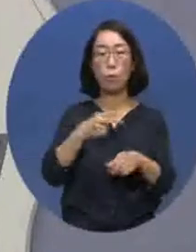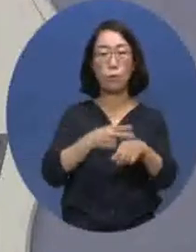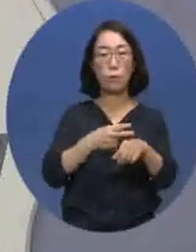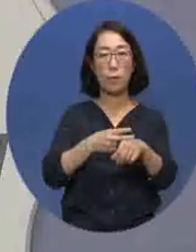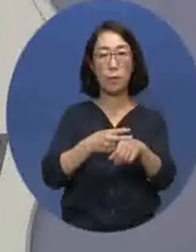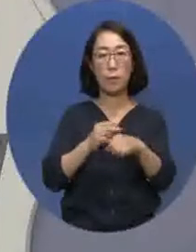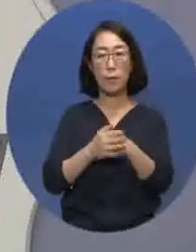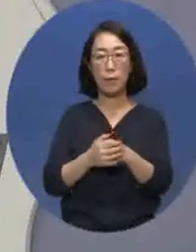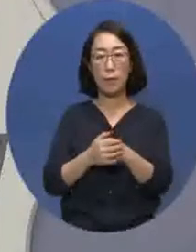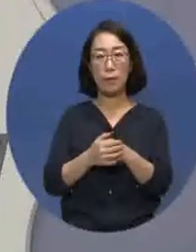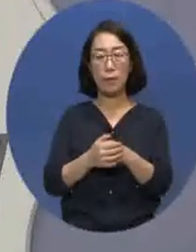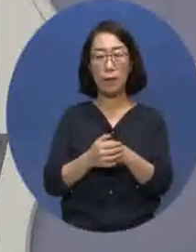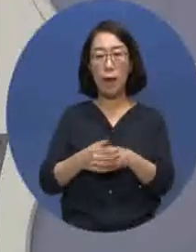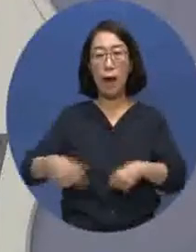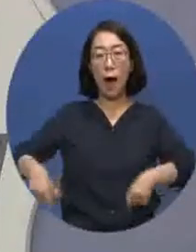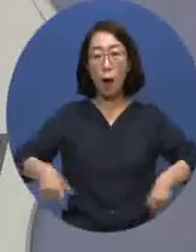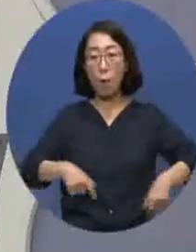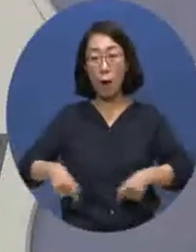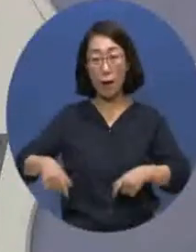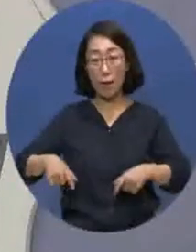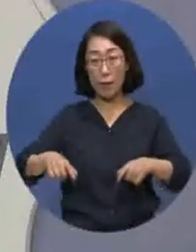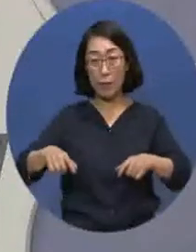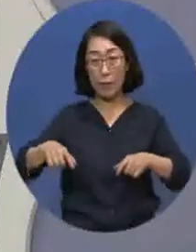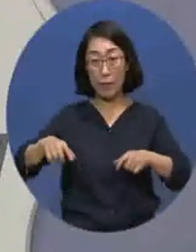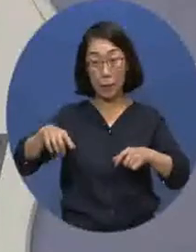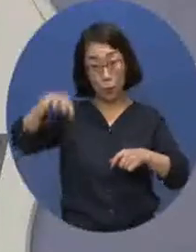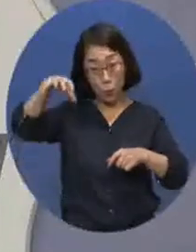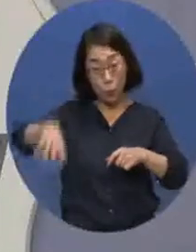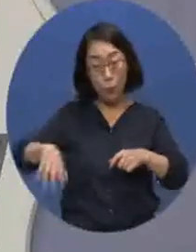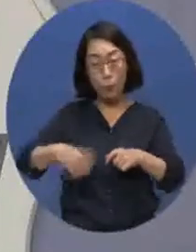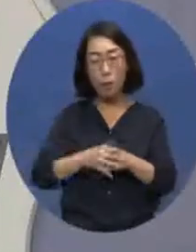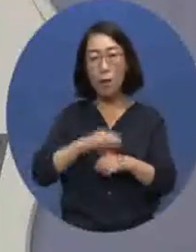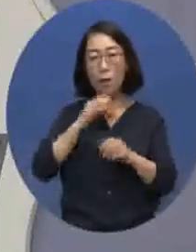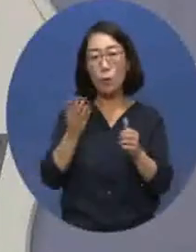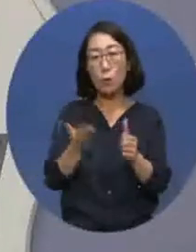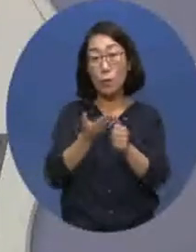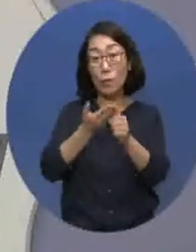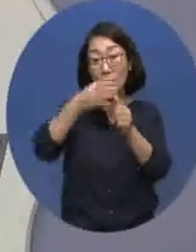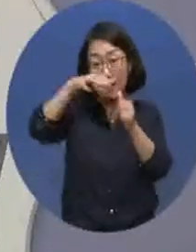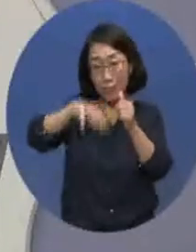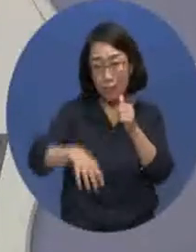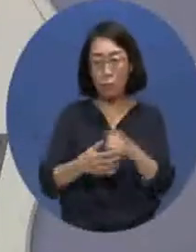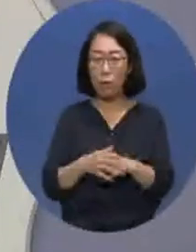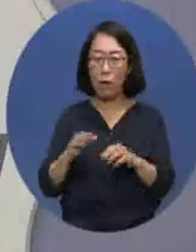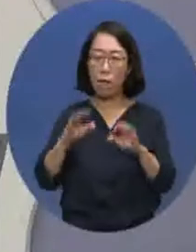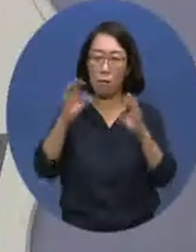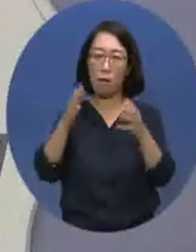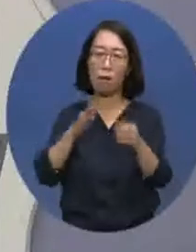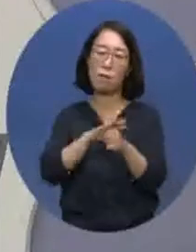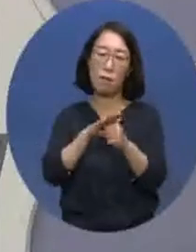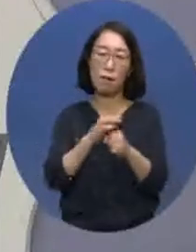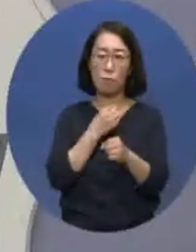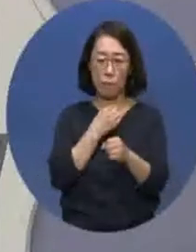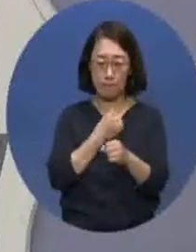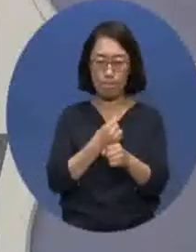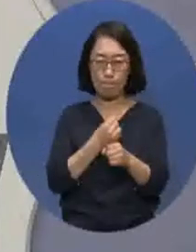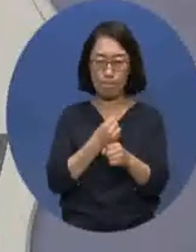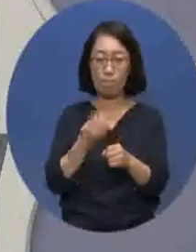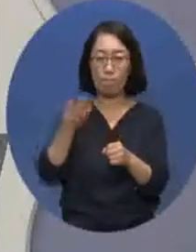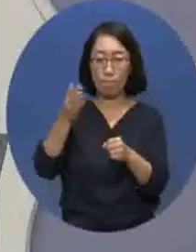하와이 농장에서 이런 말씀을 하셨다고 해요 애국을 우리도 하고 싶다 그러니 어